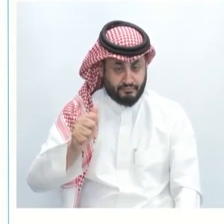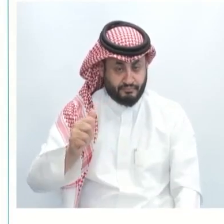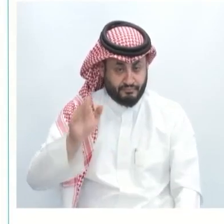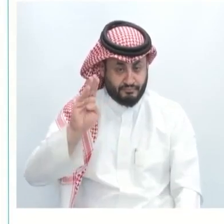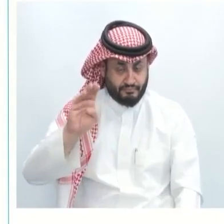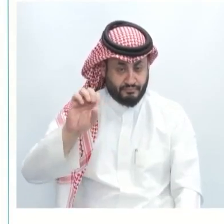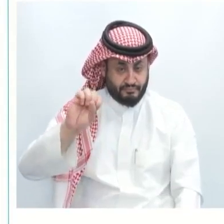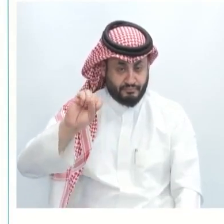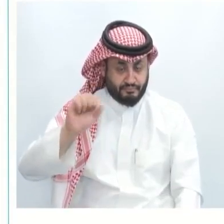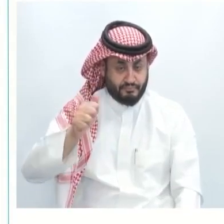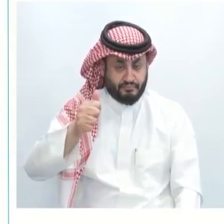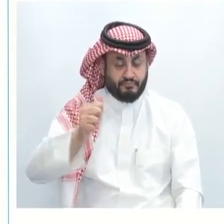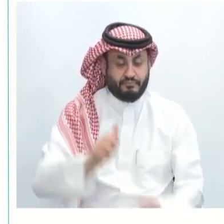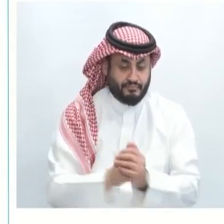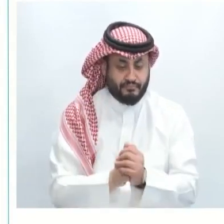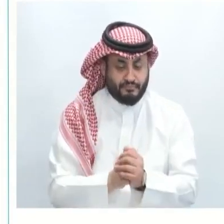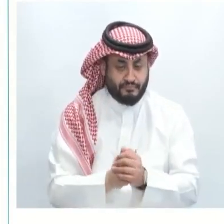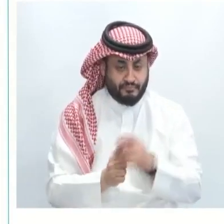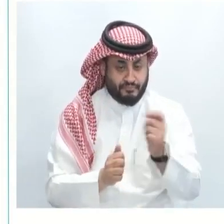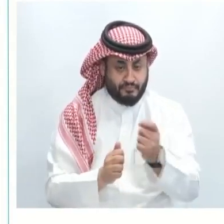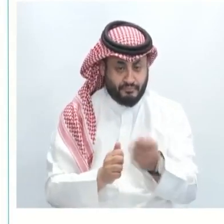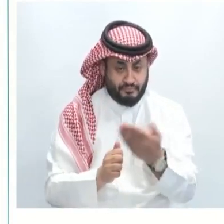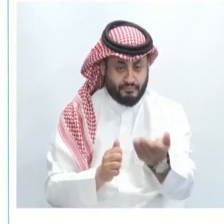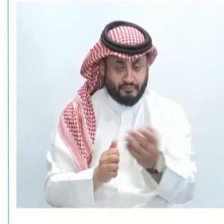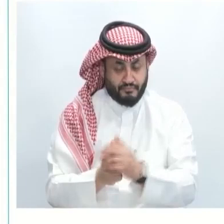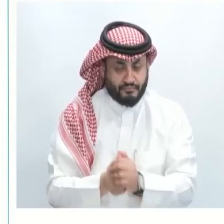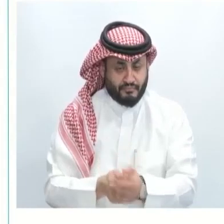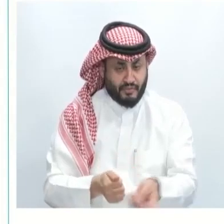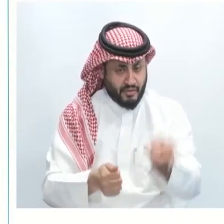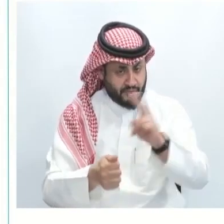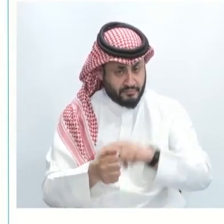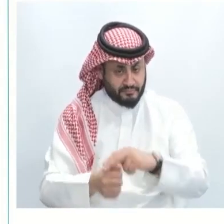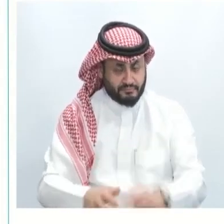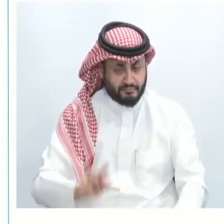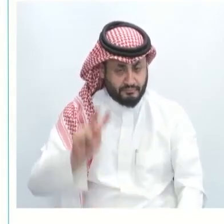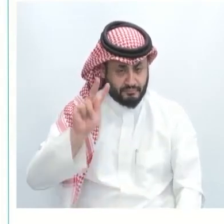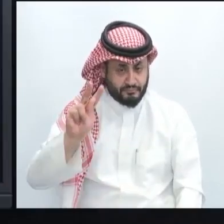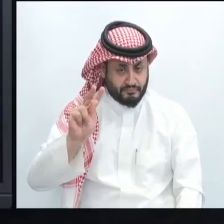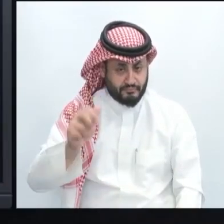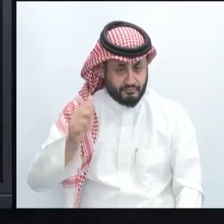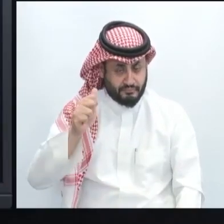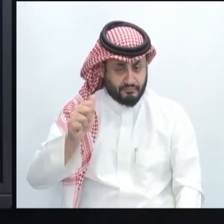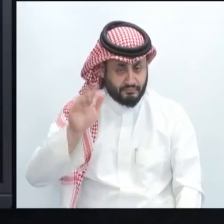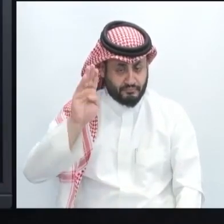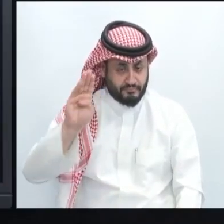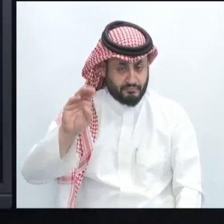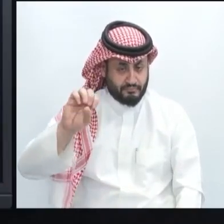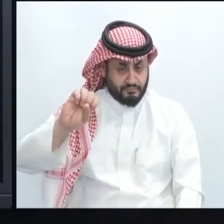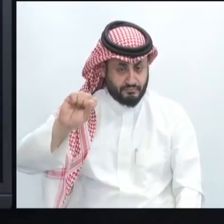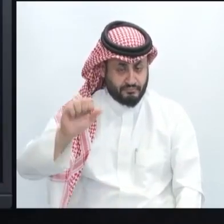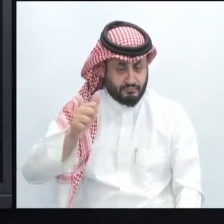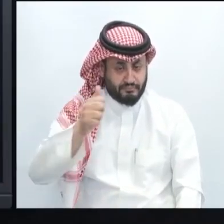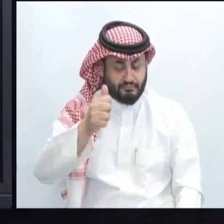me, كابسة. So this is a كابسة, and this is how